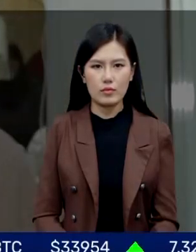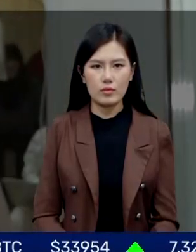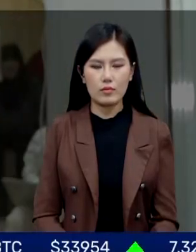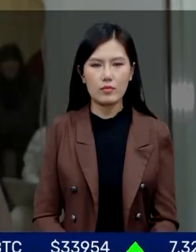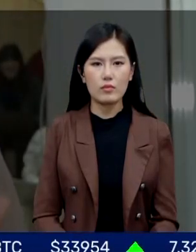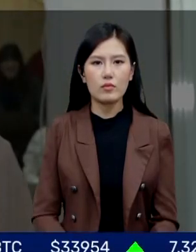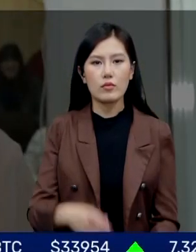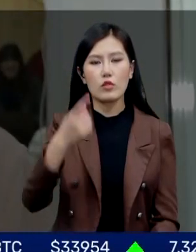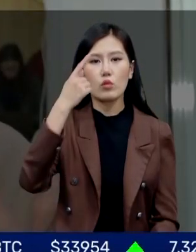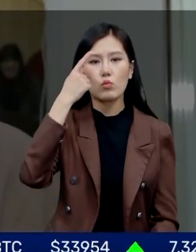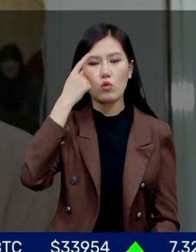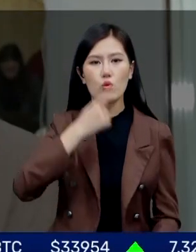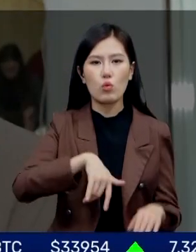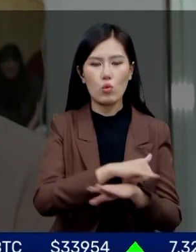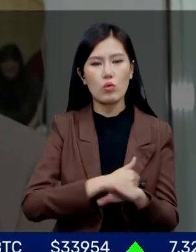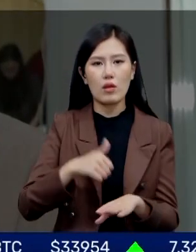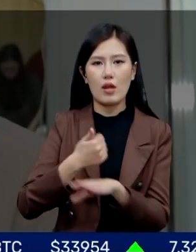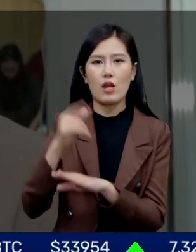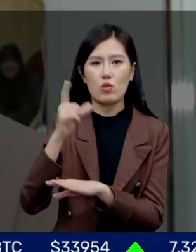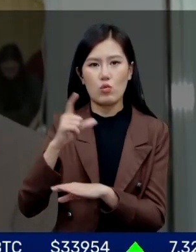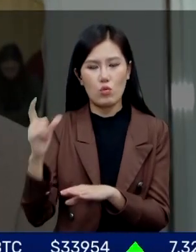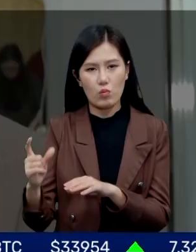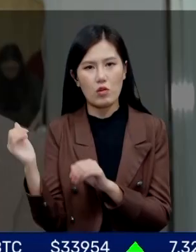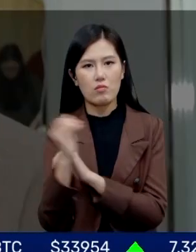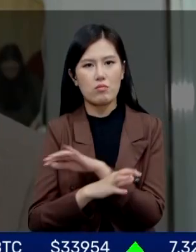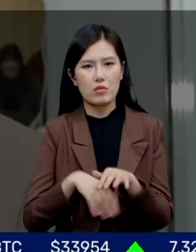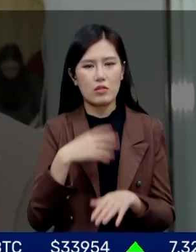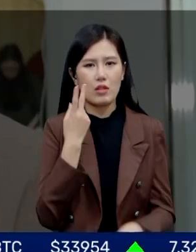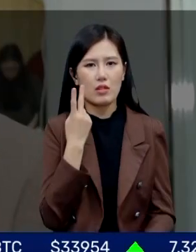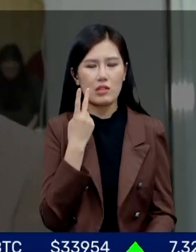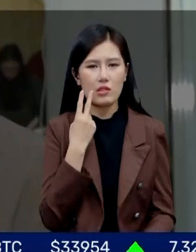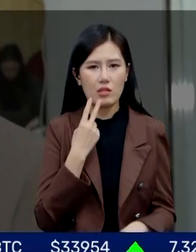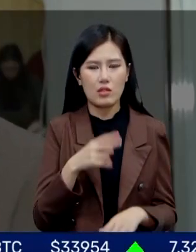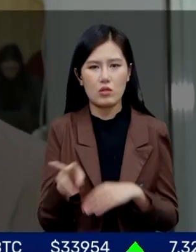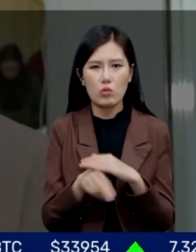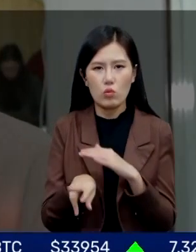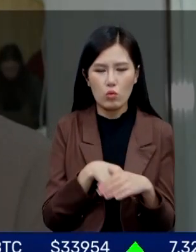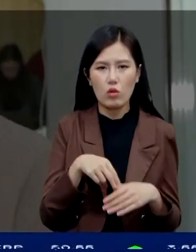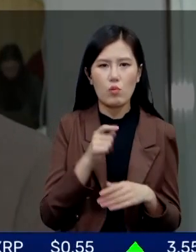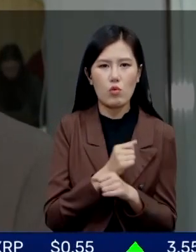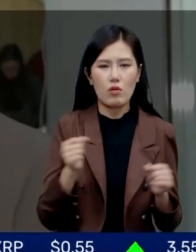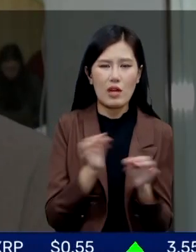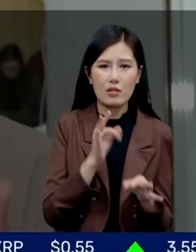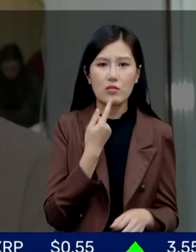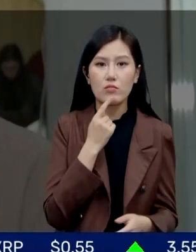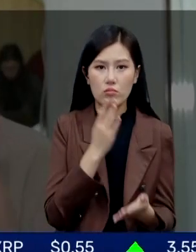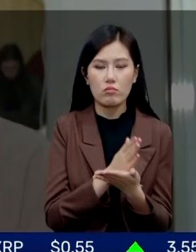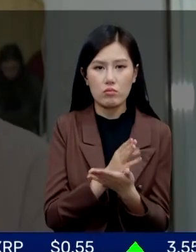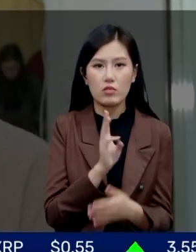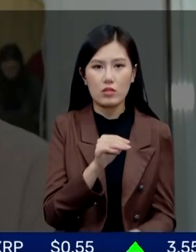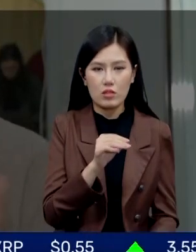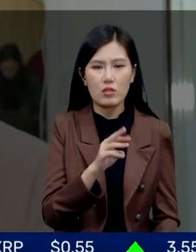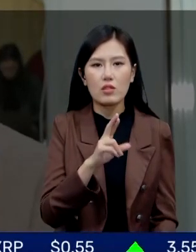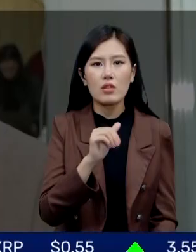Монгол Улсад одоо ирсэн жуулчд халаас нь болгож идэг юм том зүйлтэй ингээд нүүр талдаг, мөнгө алах эрсдэлтэй болдог. Тэрийг бид нэ валитиг